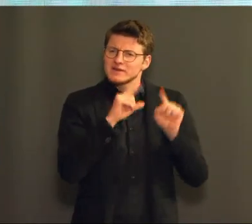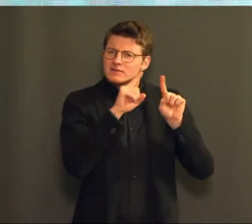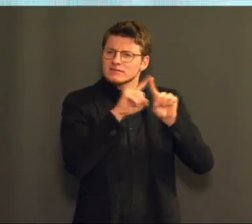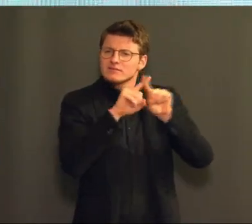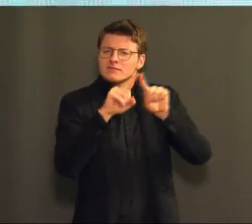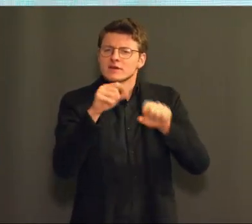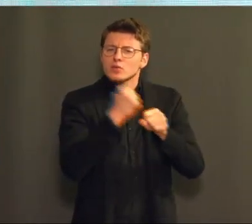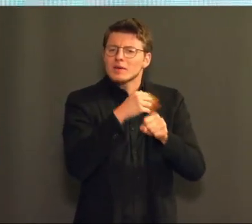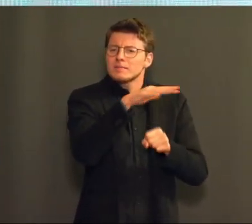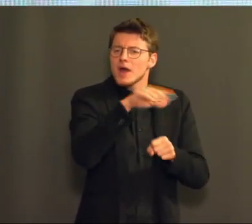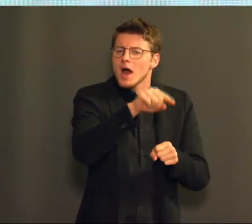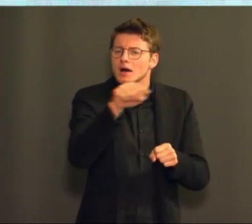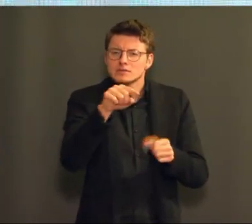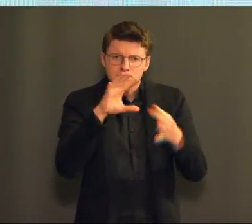arbeidssectoren.